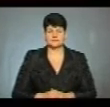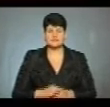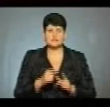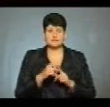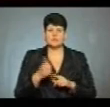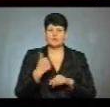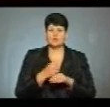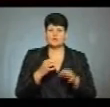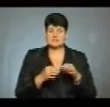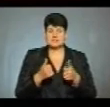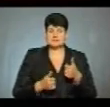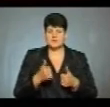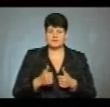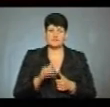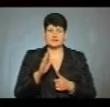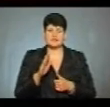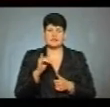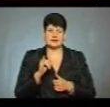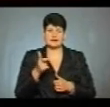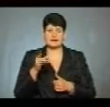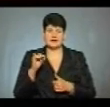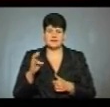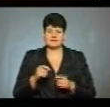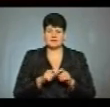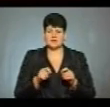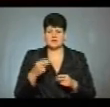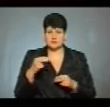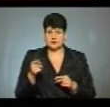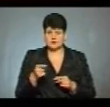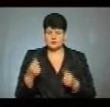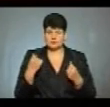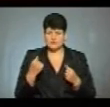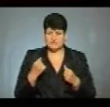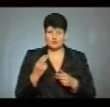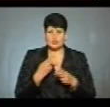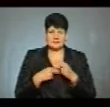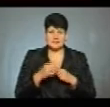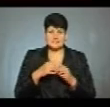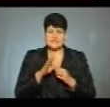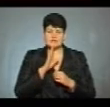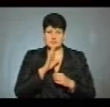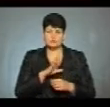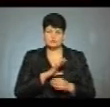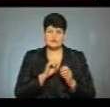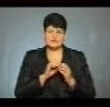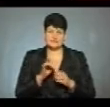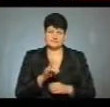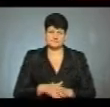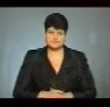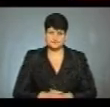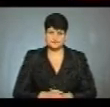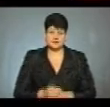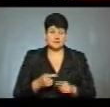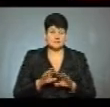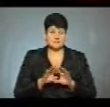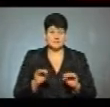словами головної судді змагань Ірини Гейни, відкритий чемпіонат Тернополя зі спортивної гімнастики серед дівчат відбувся в 10-те. І на